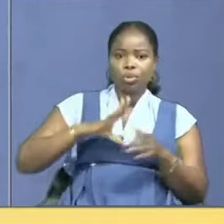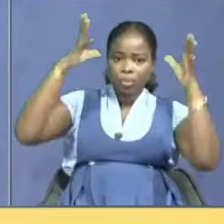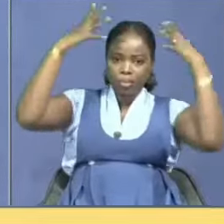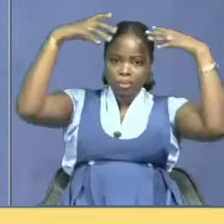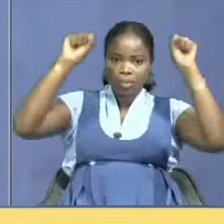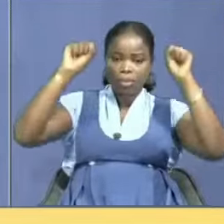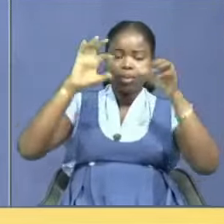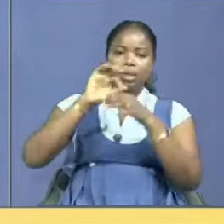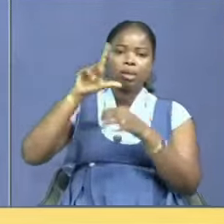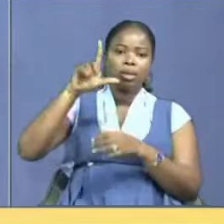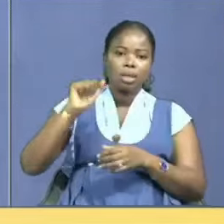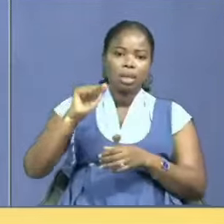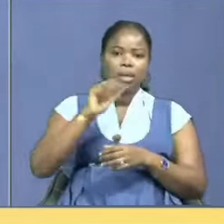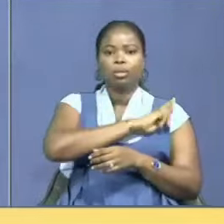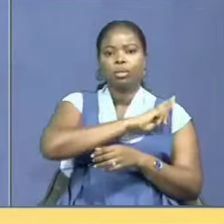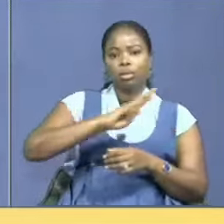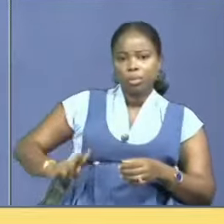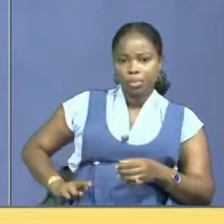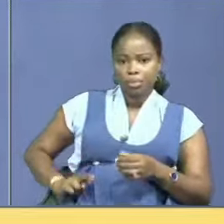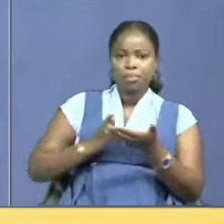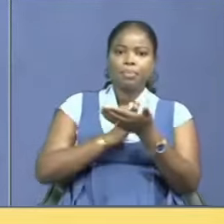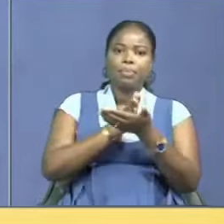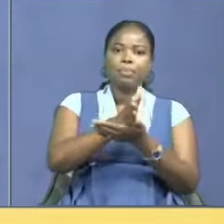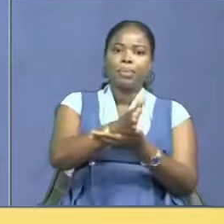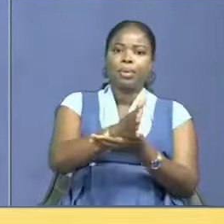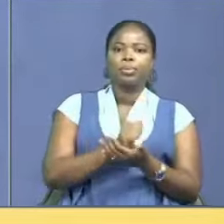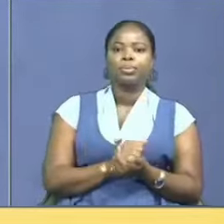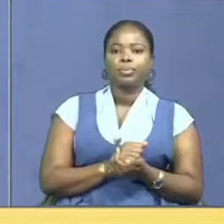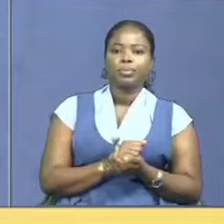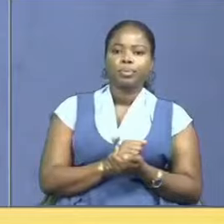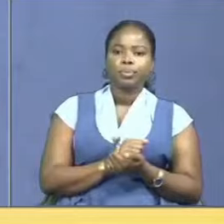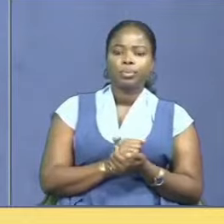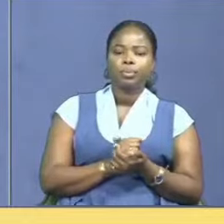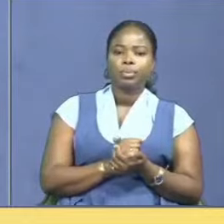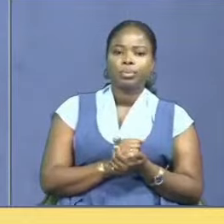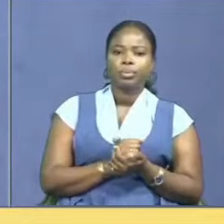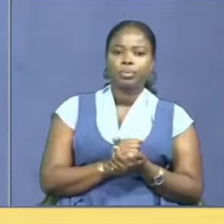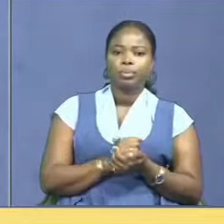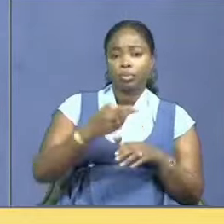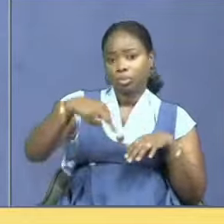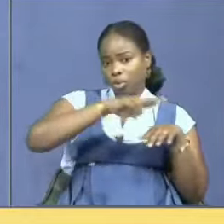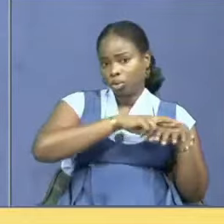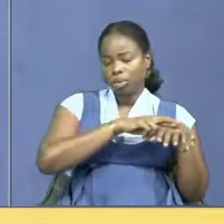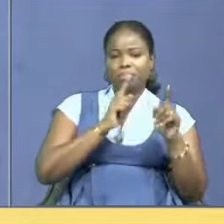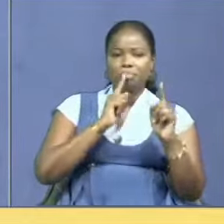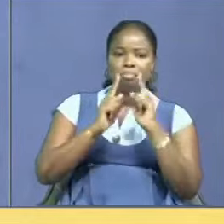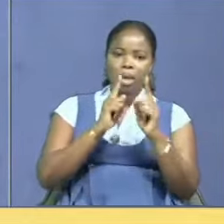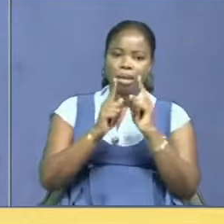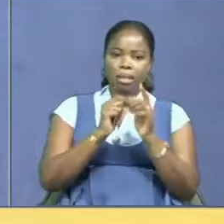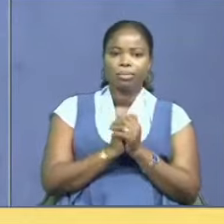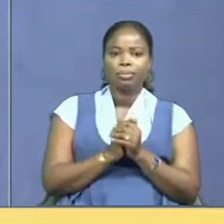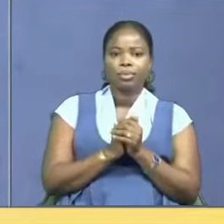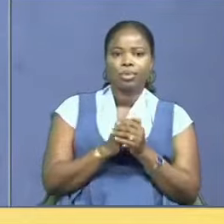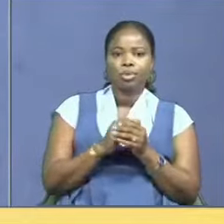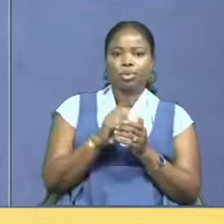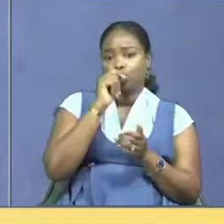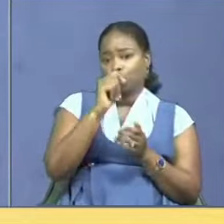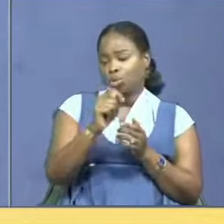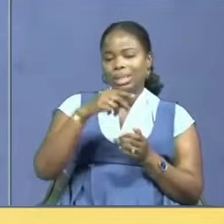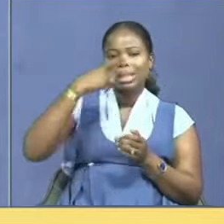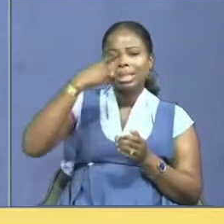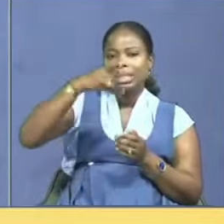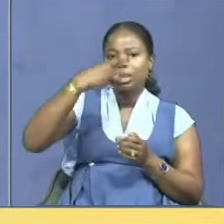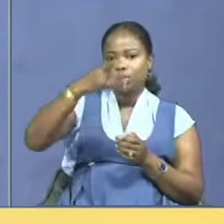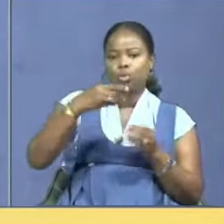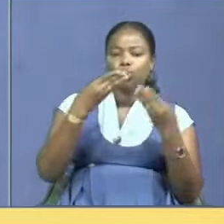Président de la République a bien euh à nous rejoindre pour prononcer son discours